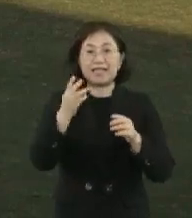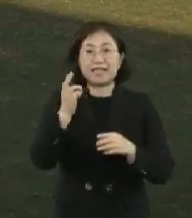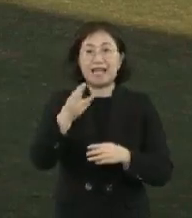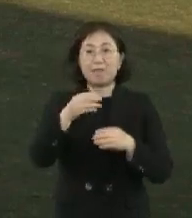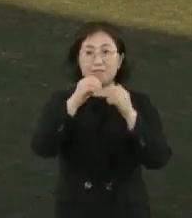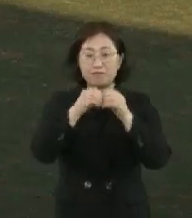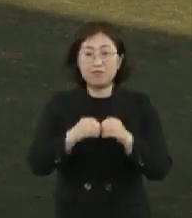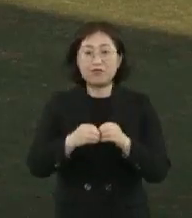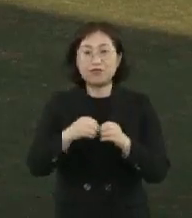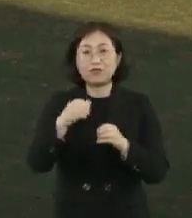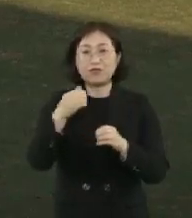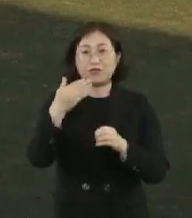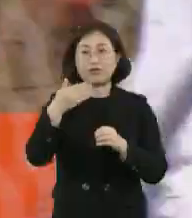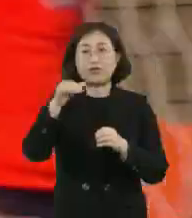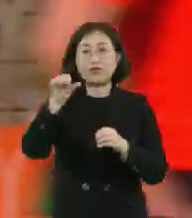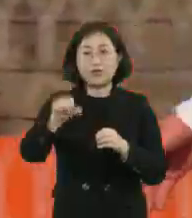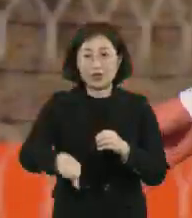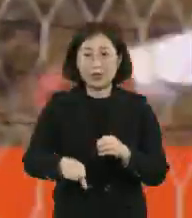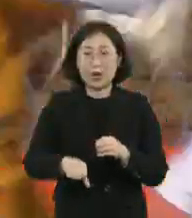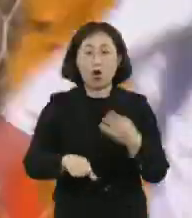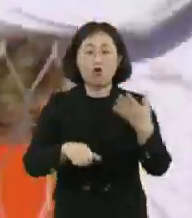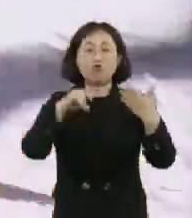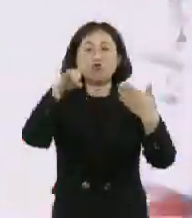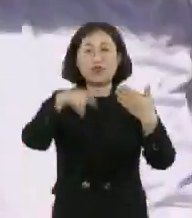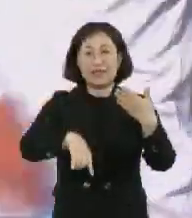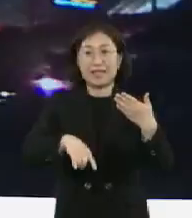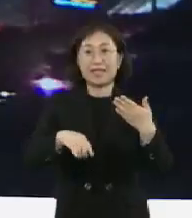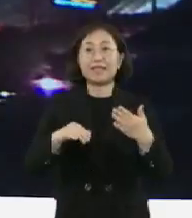기록하며 리그 9위를 유지했습니다.